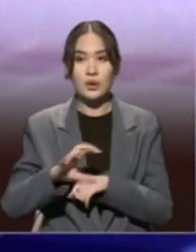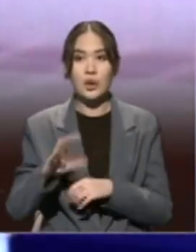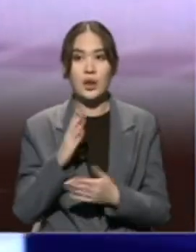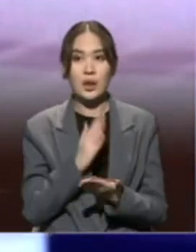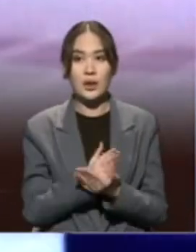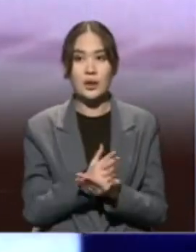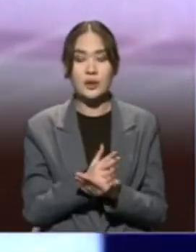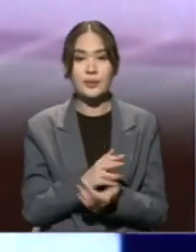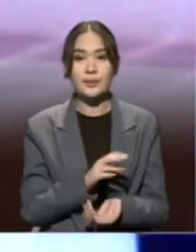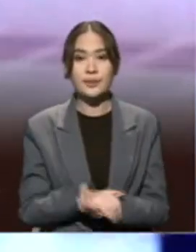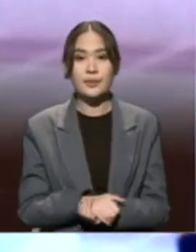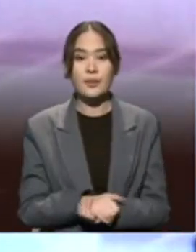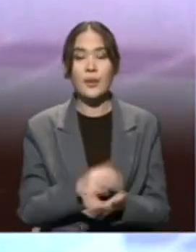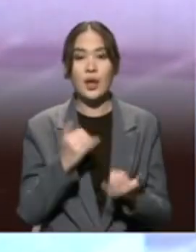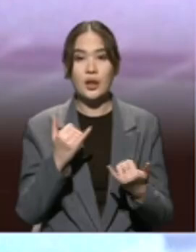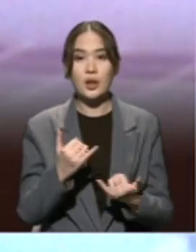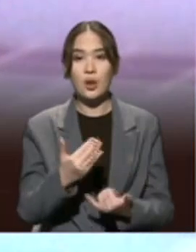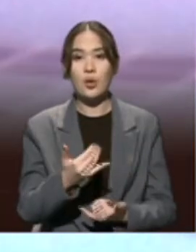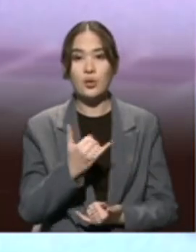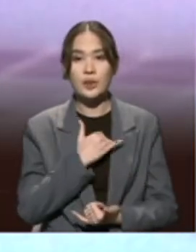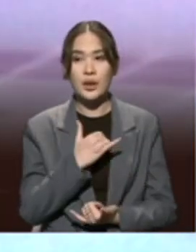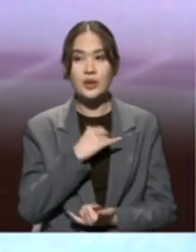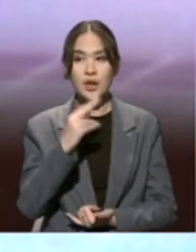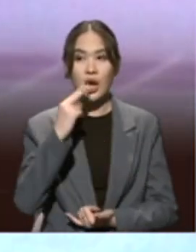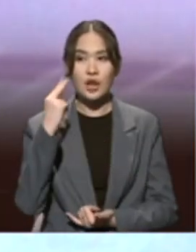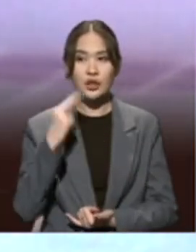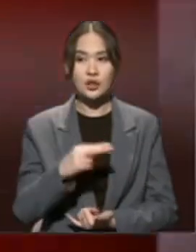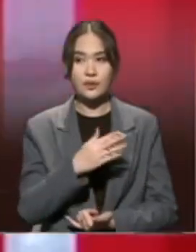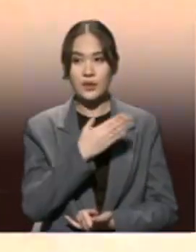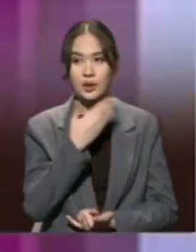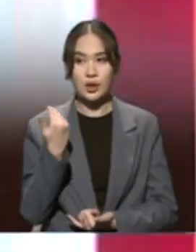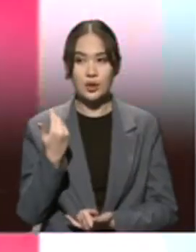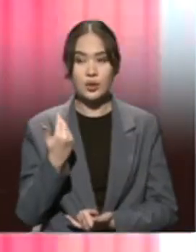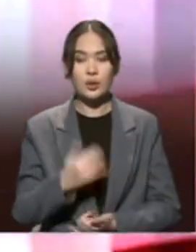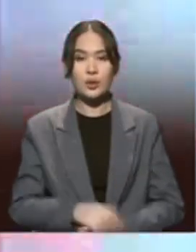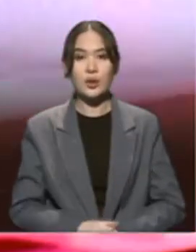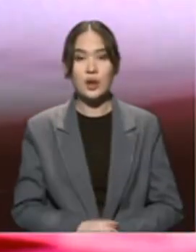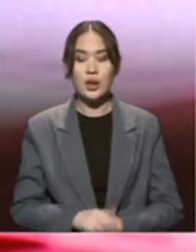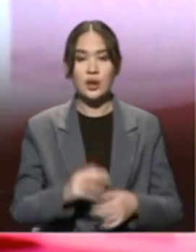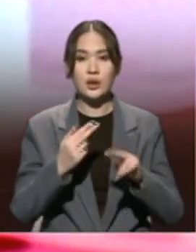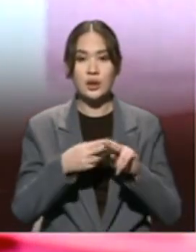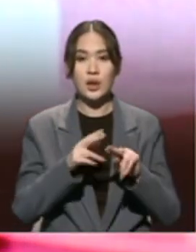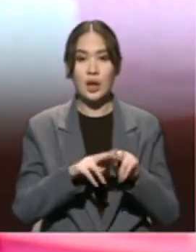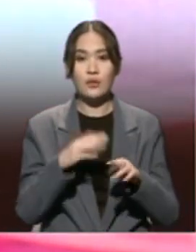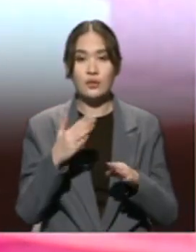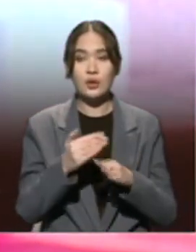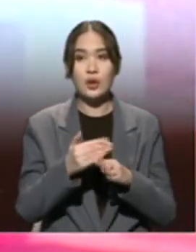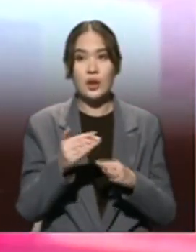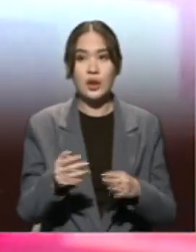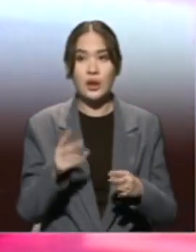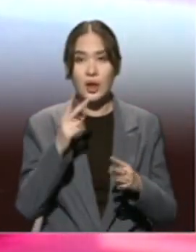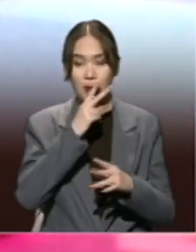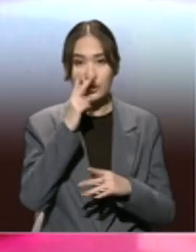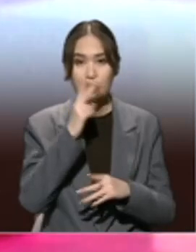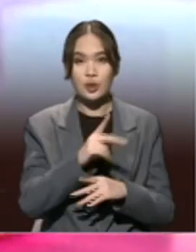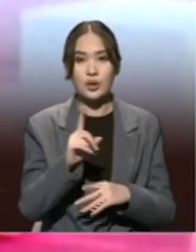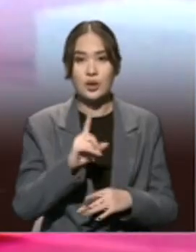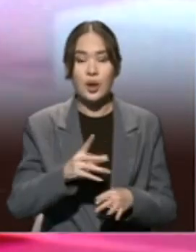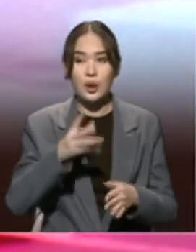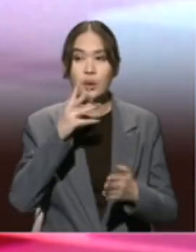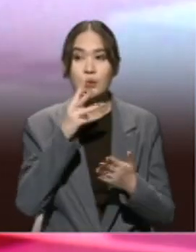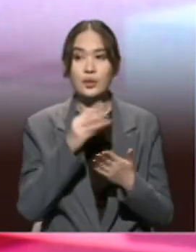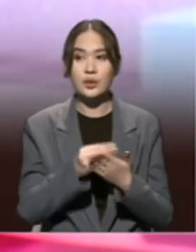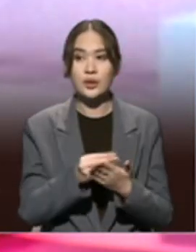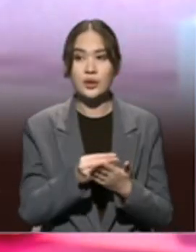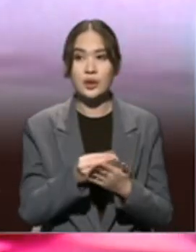қызыл кірпіштер. Енді бізде сапасы жоқ. Арматура. Сапасы келмейді. Сосын енді қарап отырсаңыз, өзінің құнынан